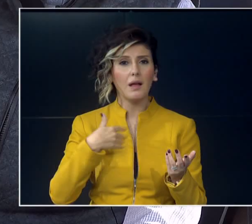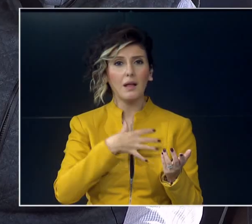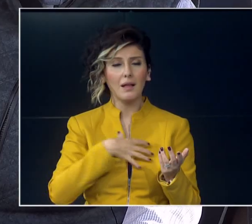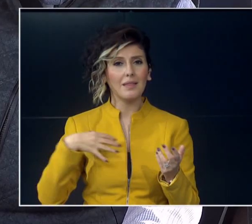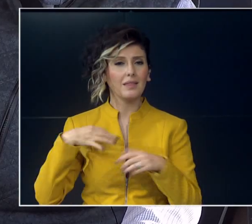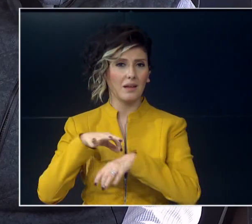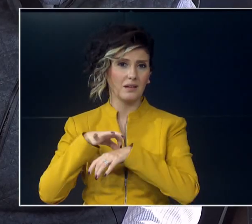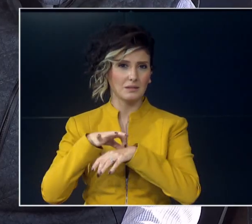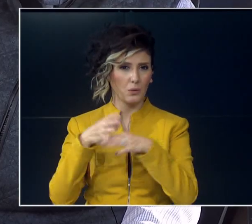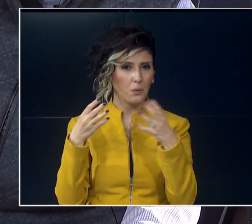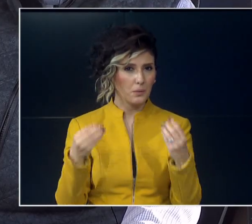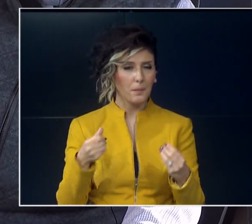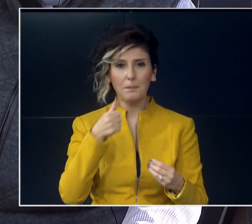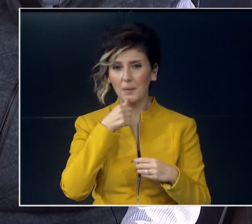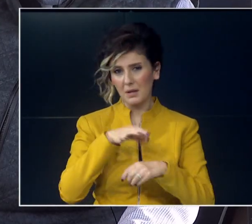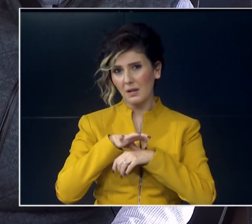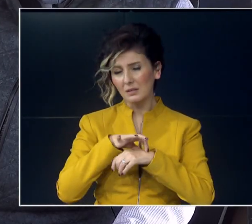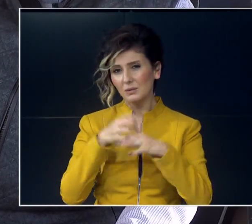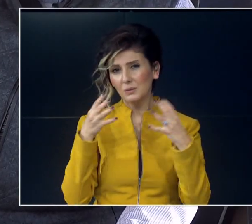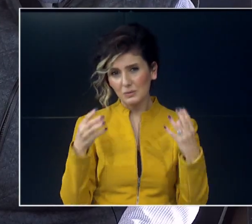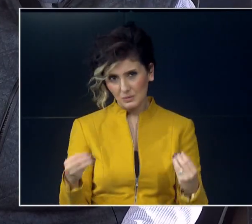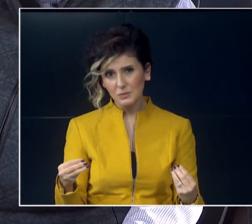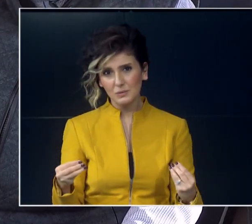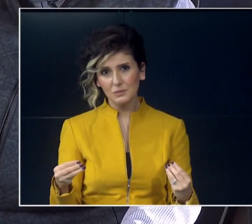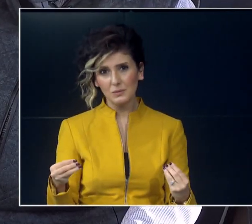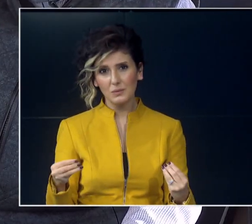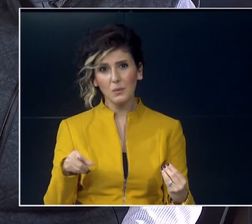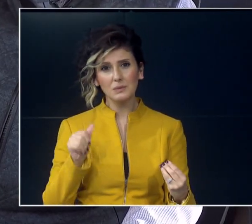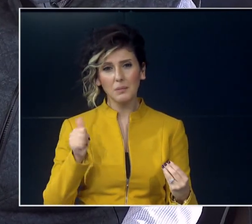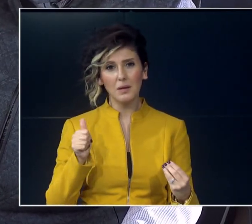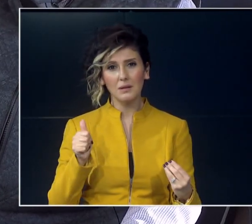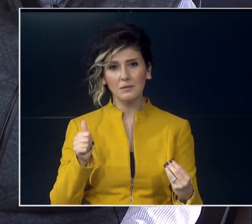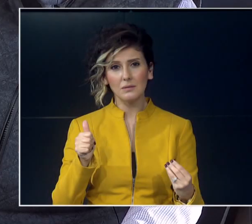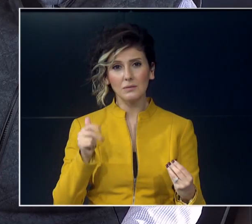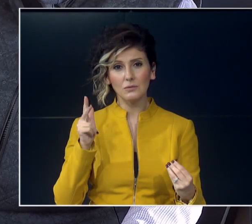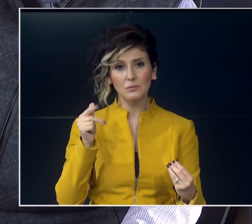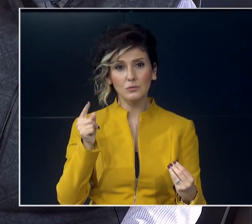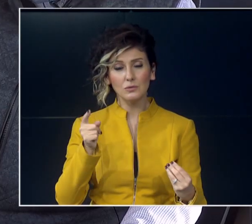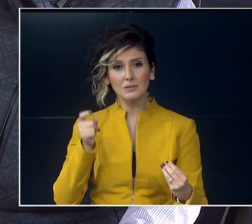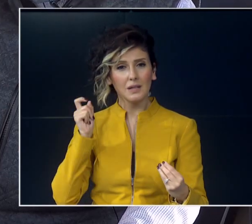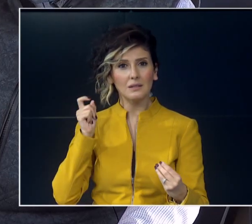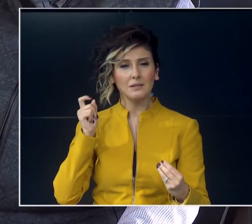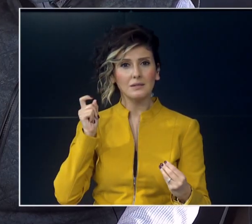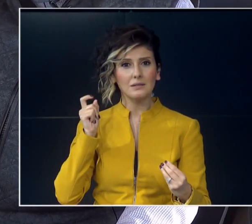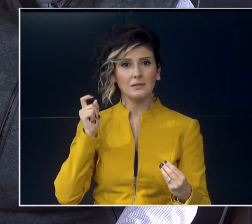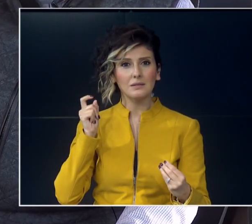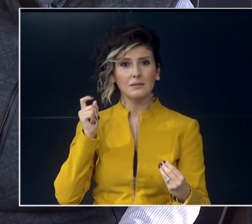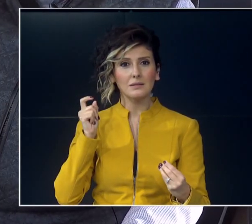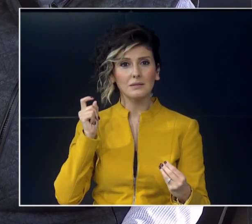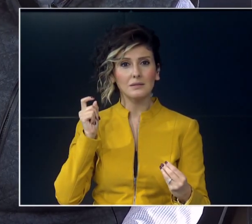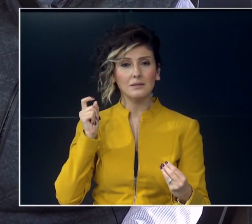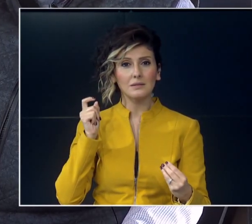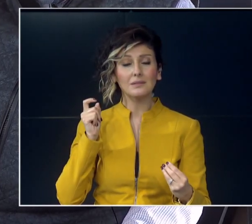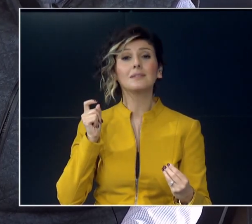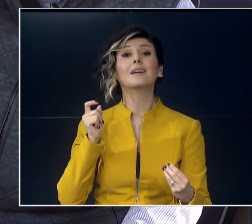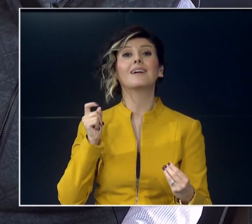hasta oldu. Babam da hasta oldu. O zaman bir anda o 3,5 saat bir hikaye oluyor. Çünkü 2 saat önce